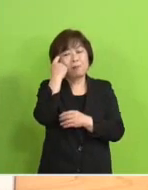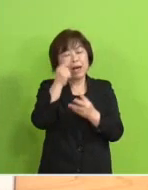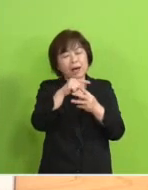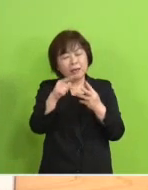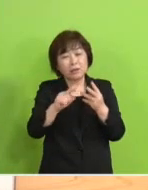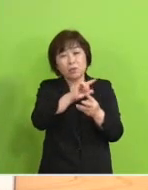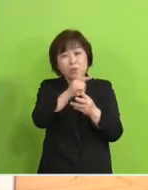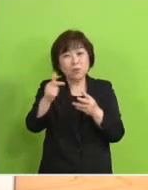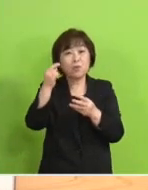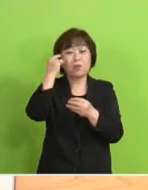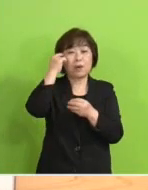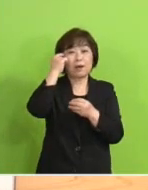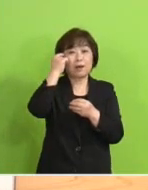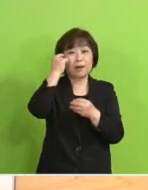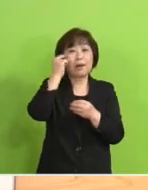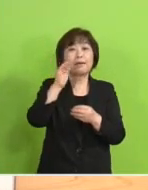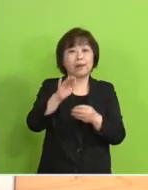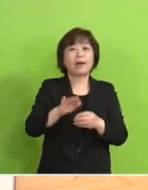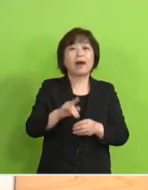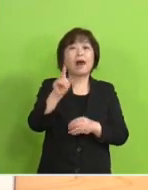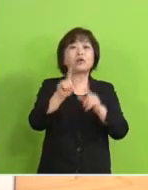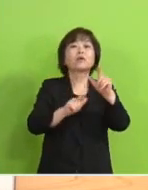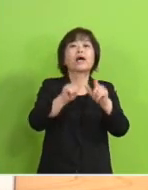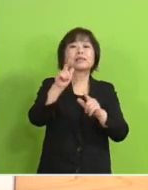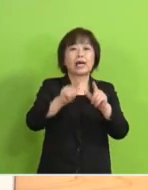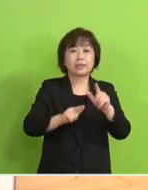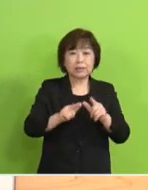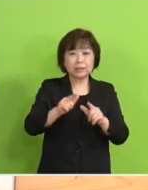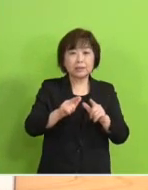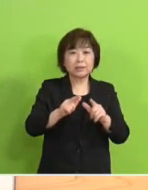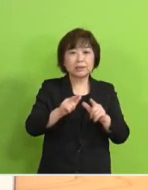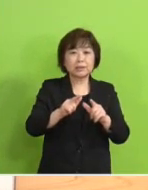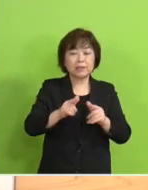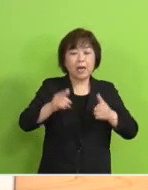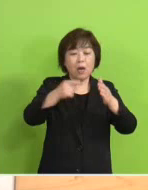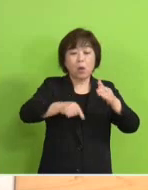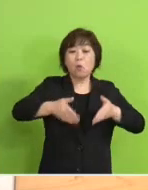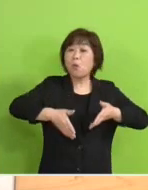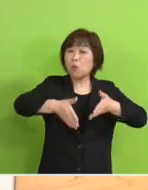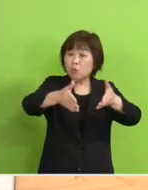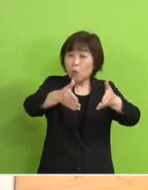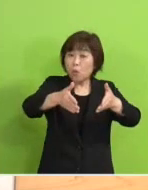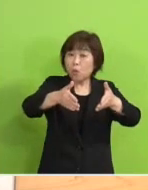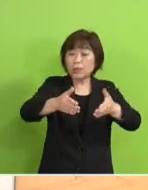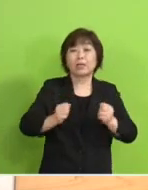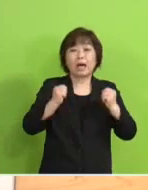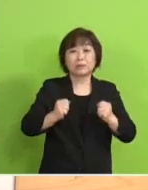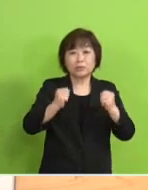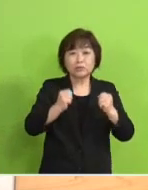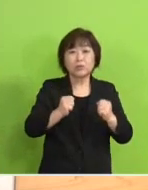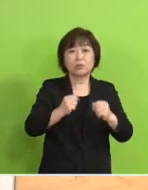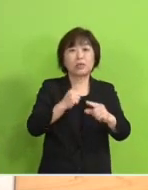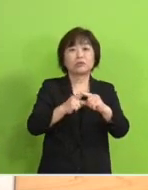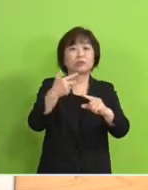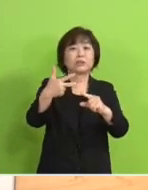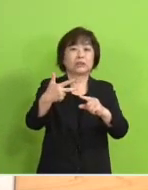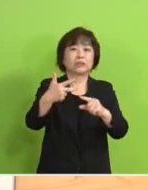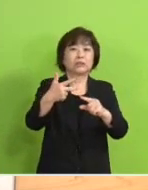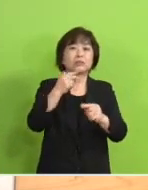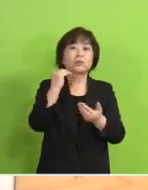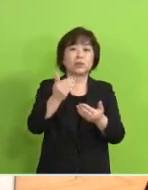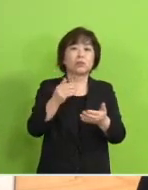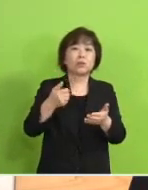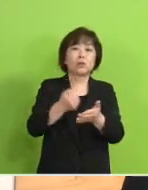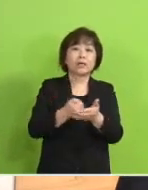して、ああした形リレー、行動でのリレーはもう中止するという決断を下し